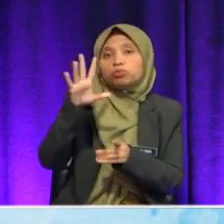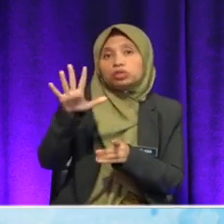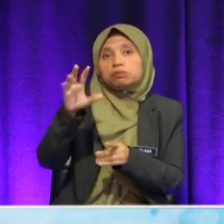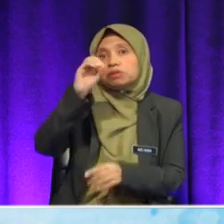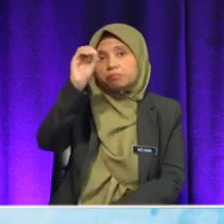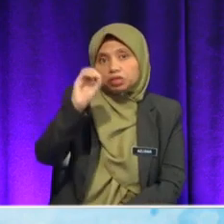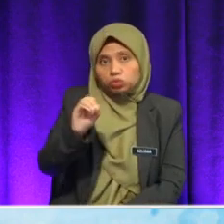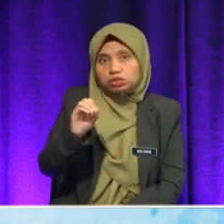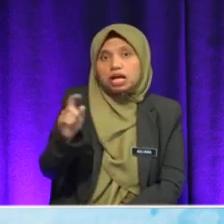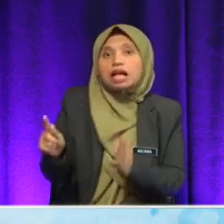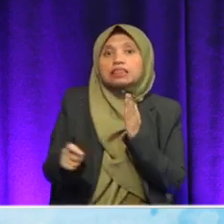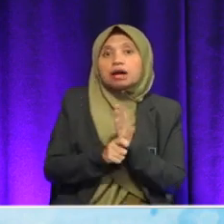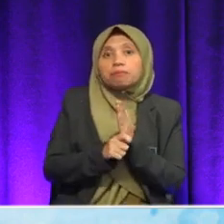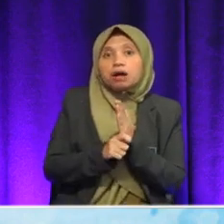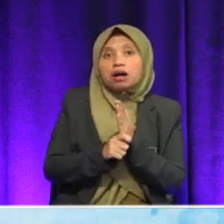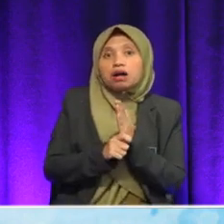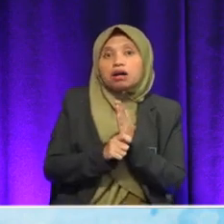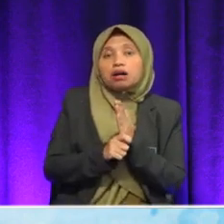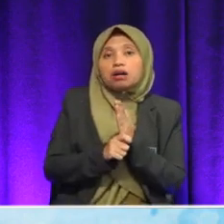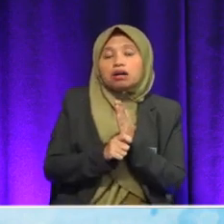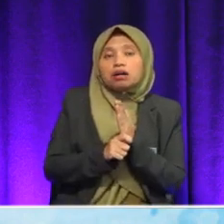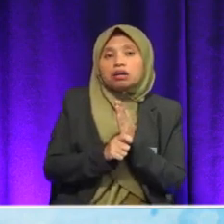jadi tambahkan 66